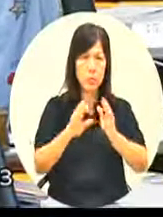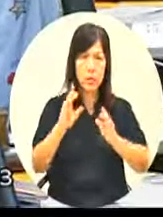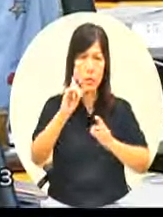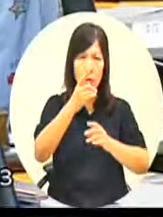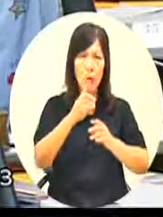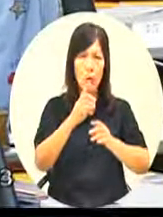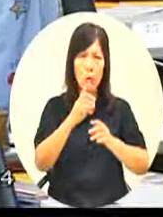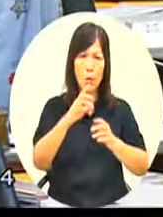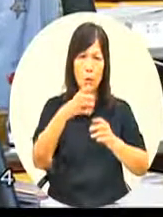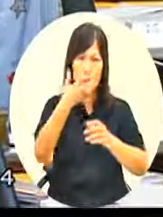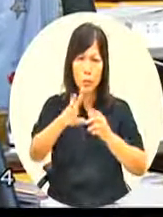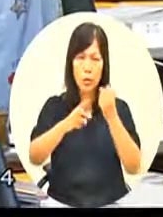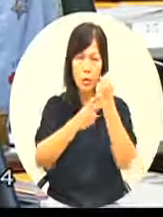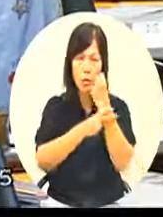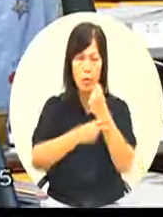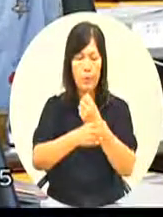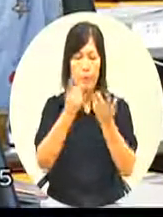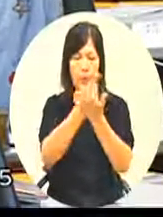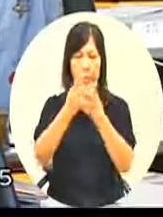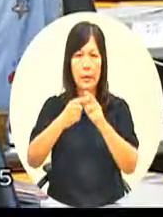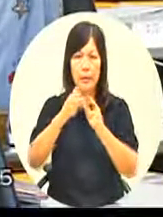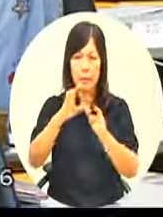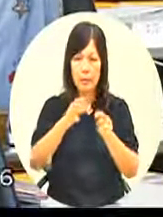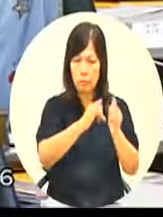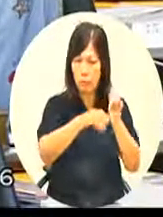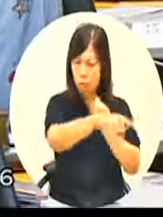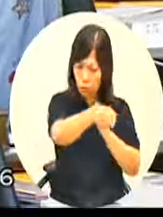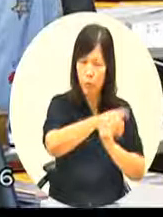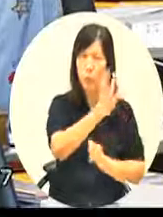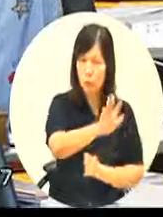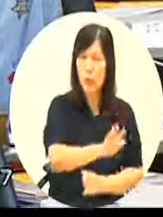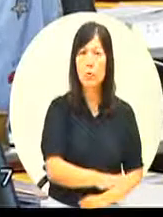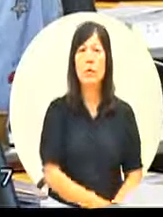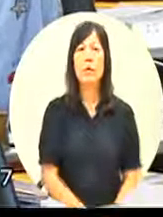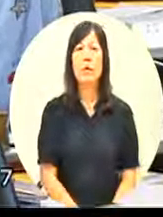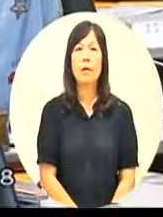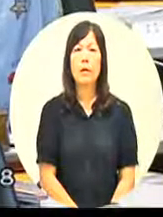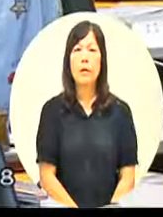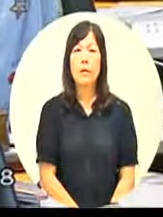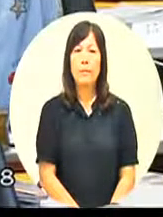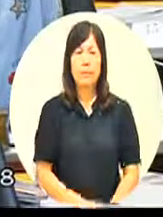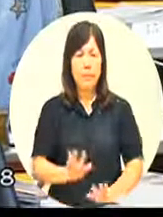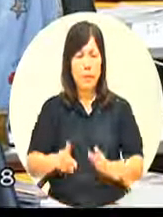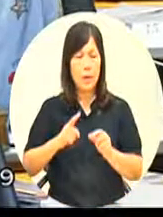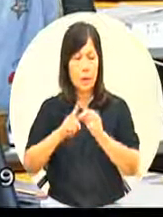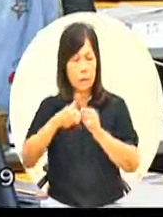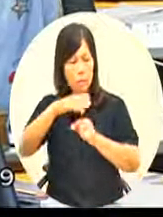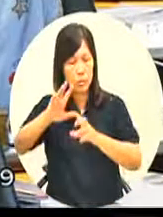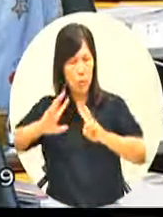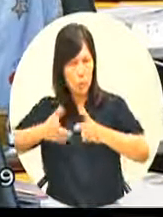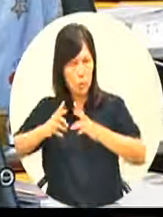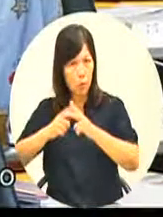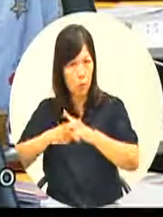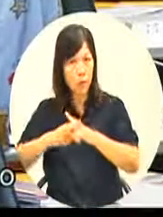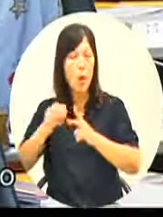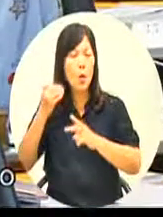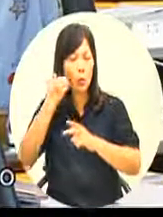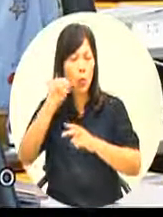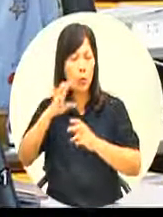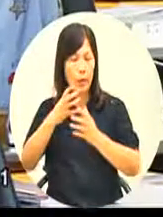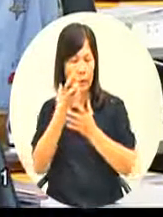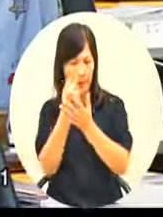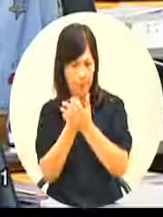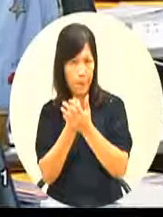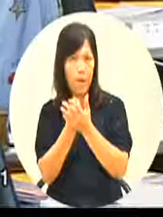术馆社区的所有权人的这些居民。所以那今天中山国小如果他要保留